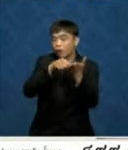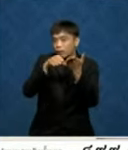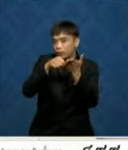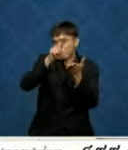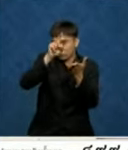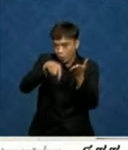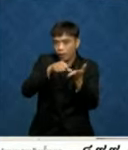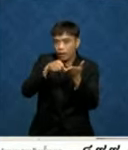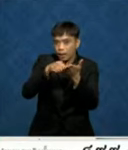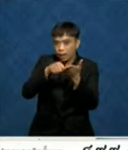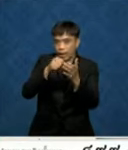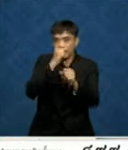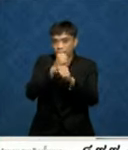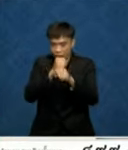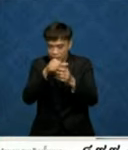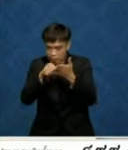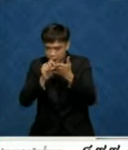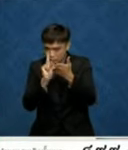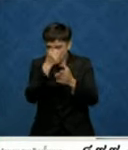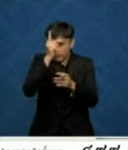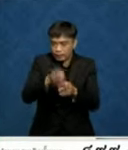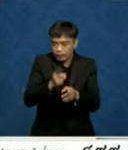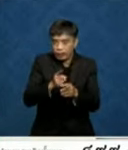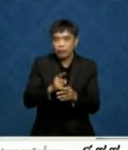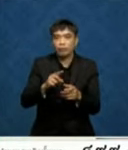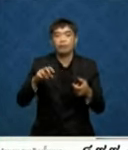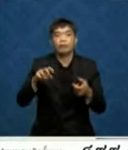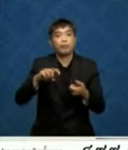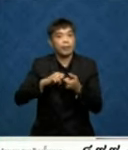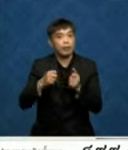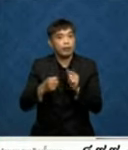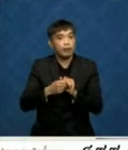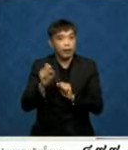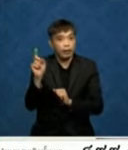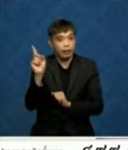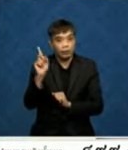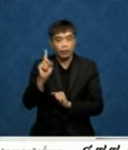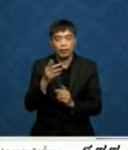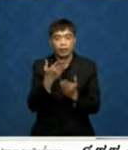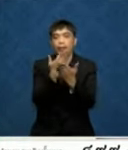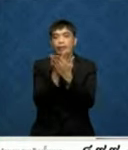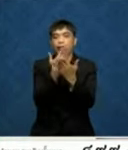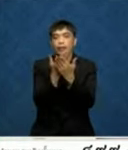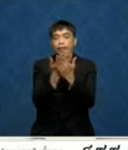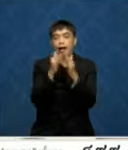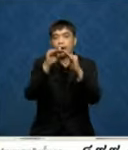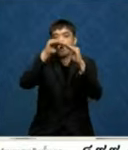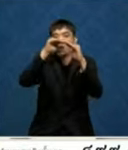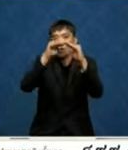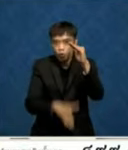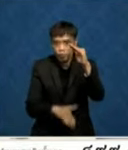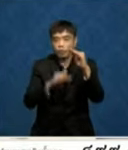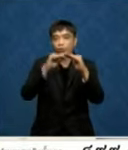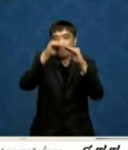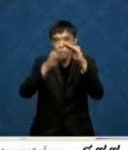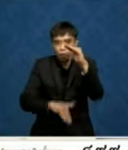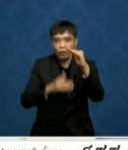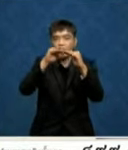งจังสิ่งที่จะเกิดขึ้นก็คือการตัดลดงบประมาณรายจ่ายประจำอย่